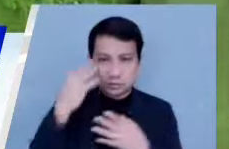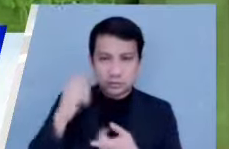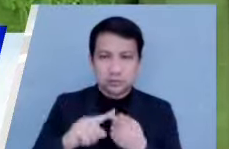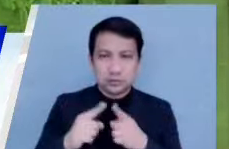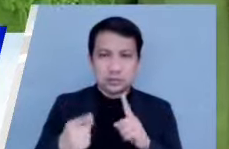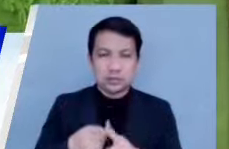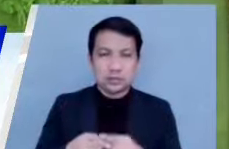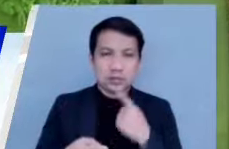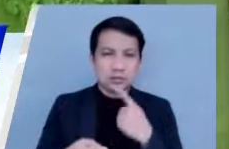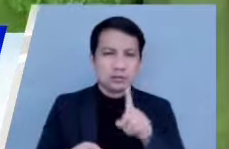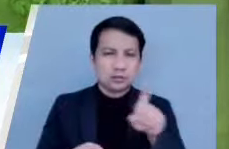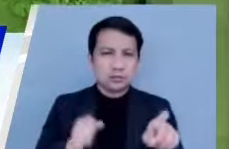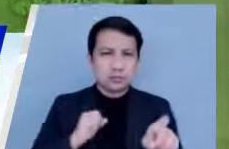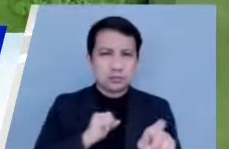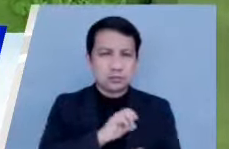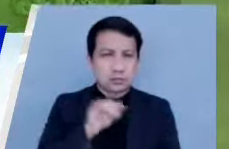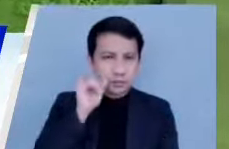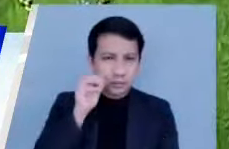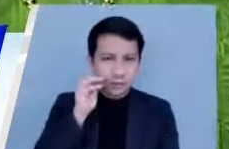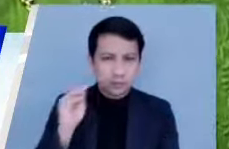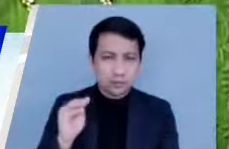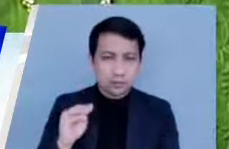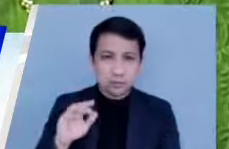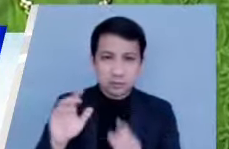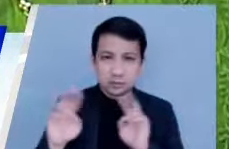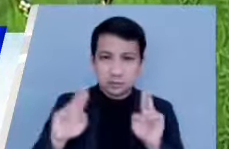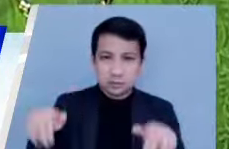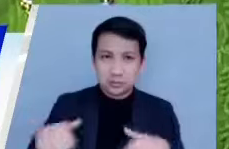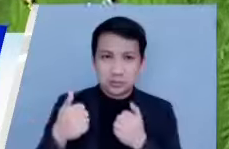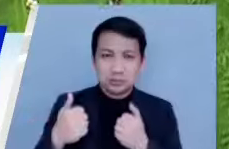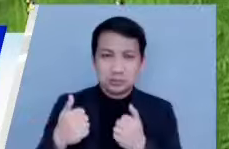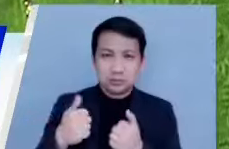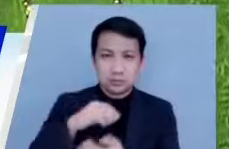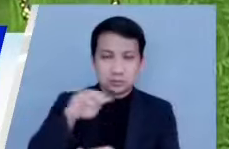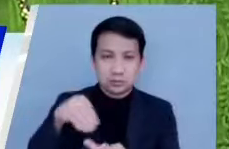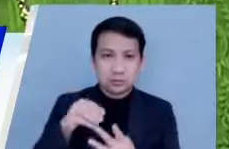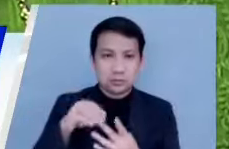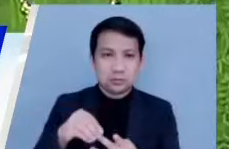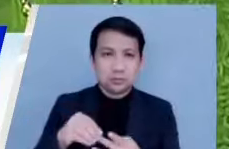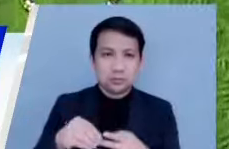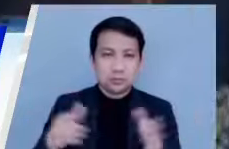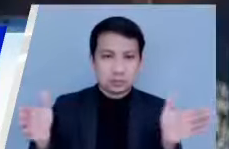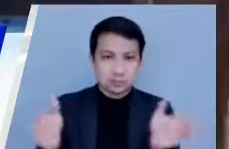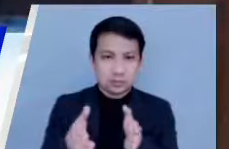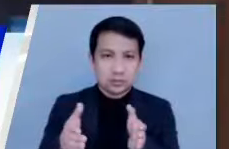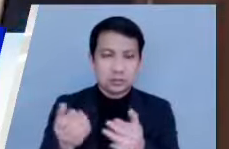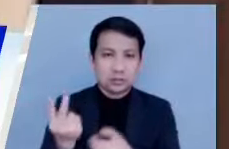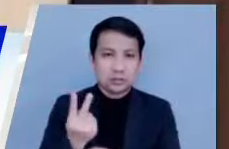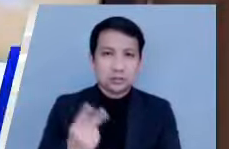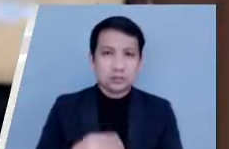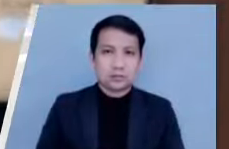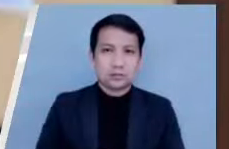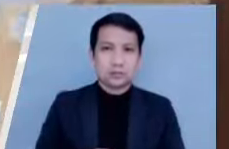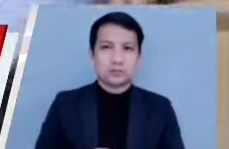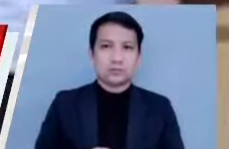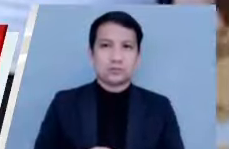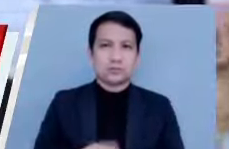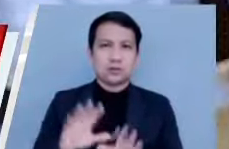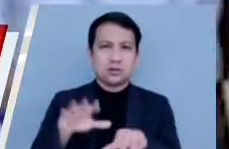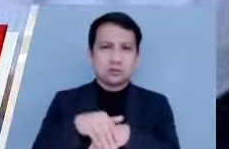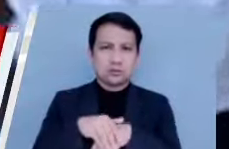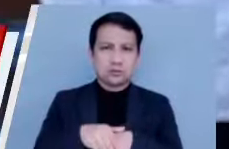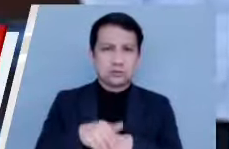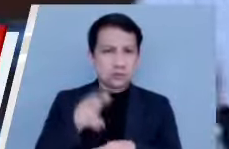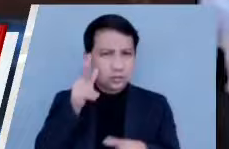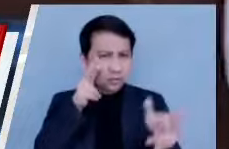tinanong Senadora Marcos kung handa ba siyang pumagitna upang mapag-ayos ang dalawa. Wala muna akong comment. Pakikinig muna ako. Ano